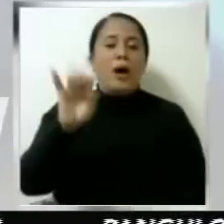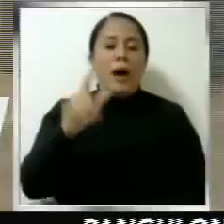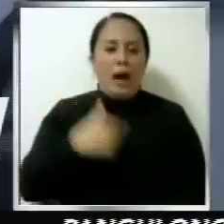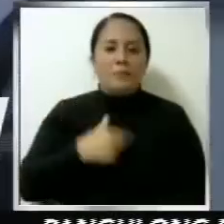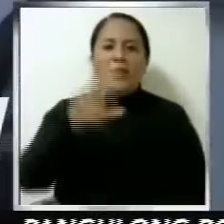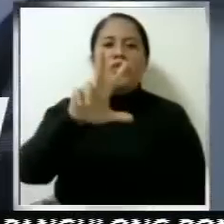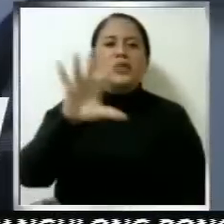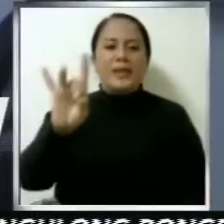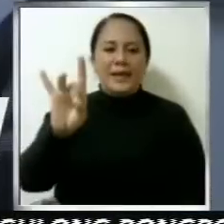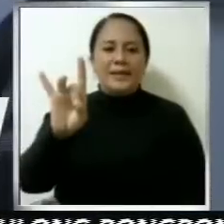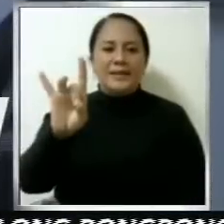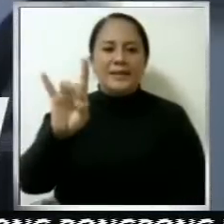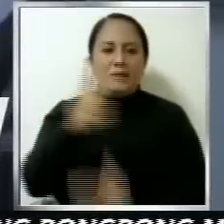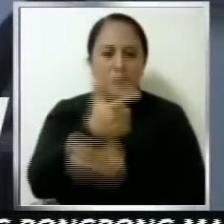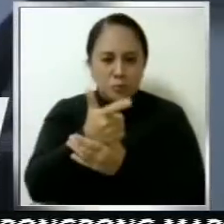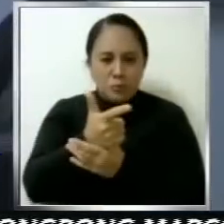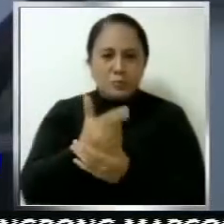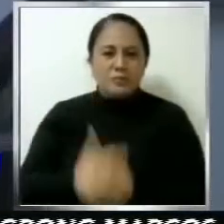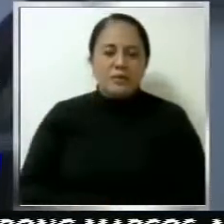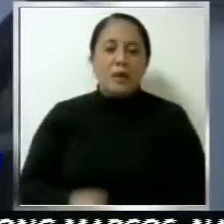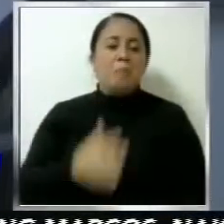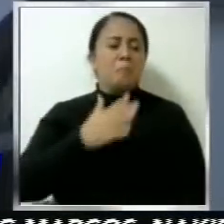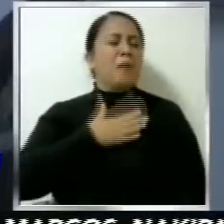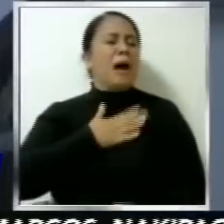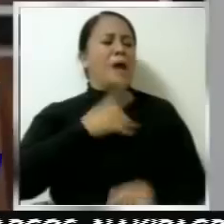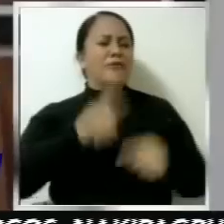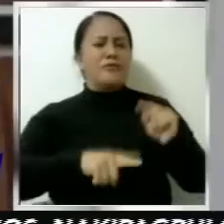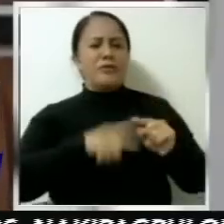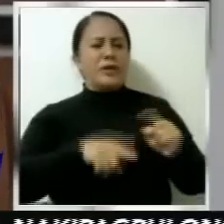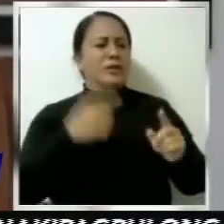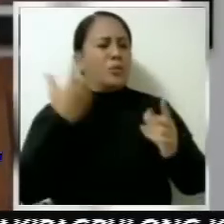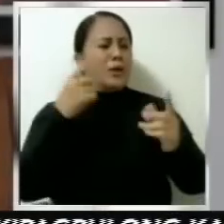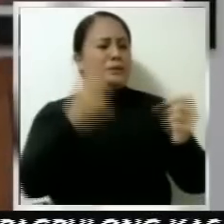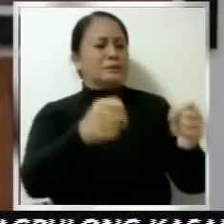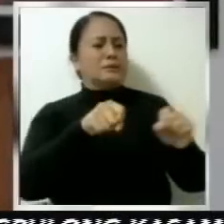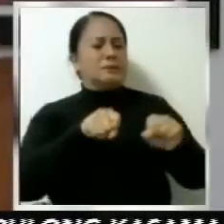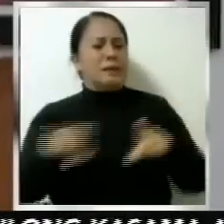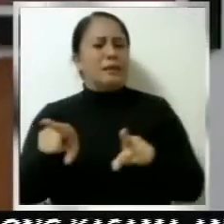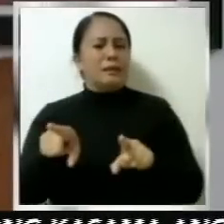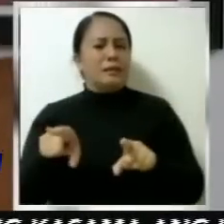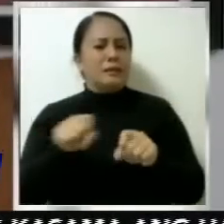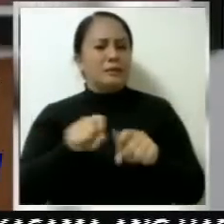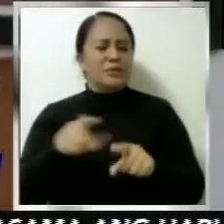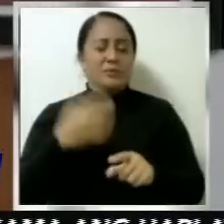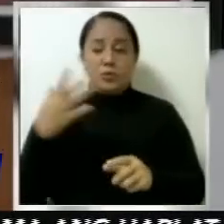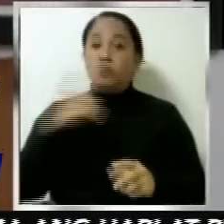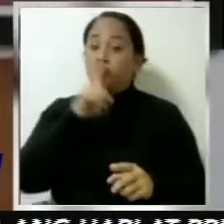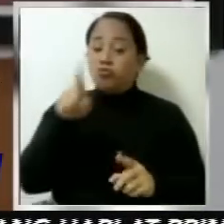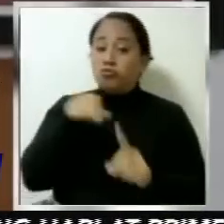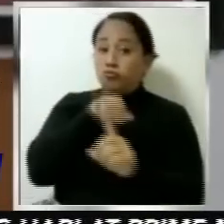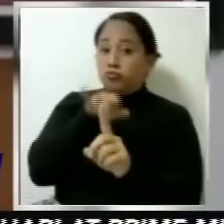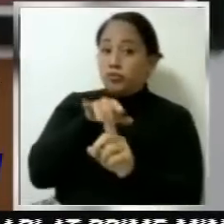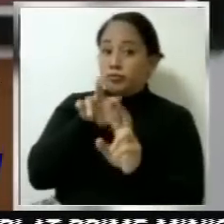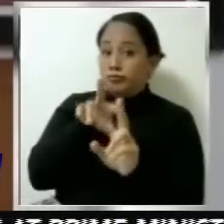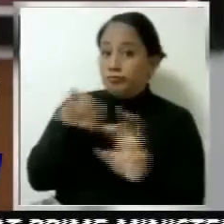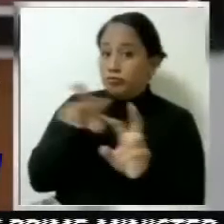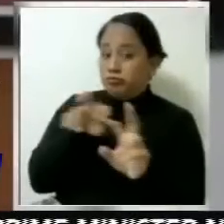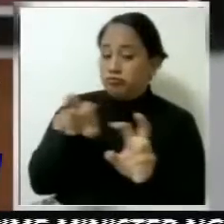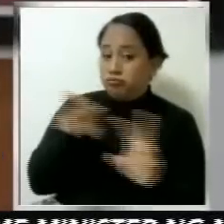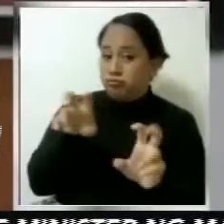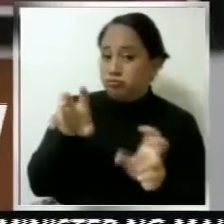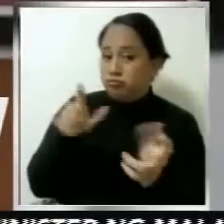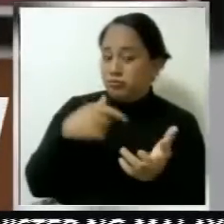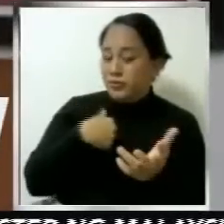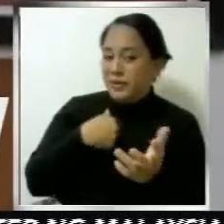paltik. Sa kaibigan ko lang po, binabenta lang po siya sa akin yun eh. Under investigation din dito kung yung baril ay mga kinasangkutan pa ng